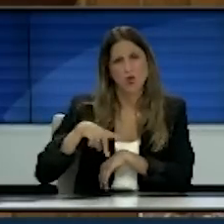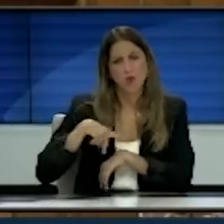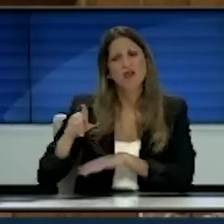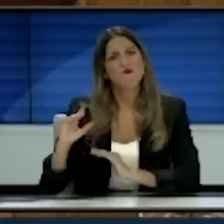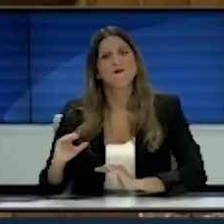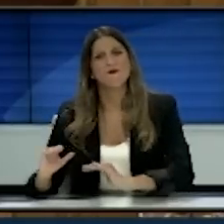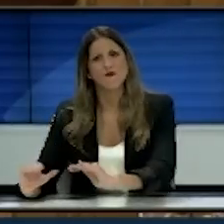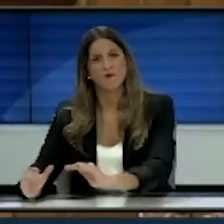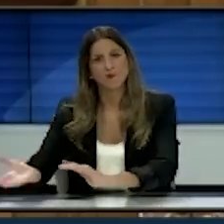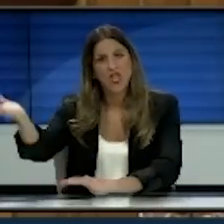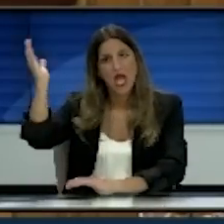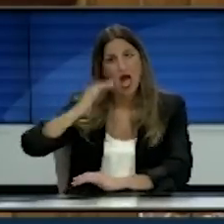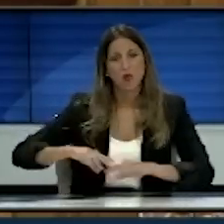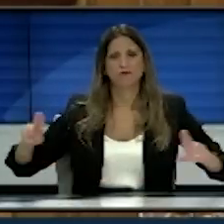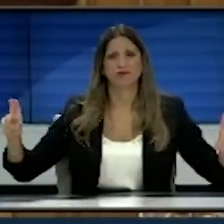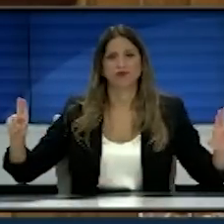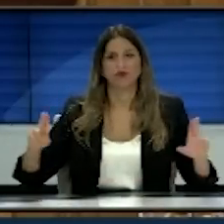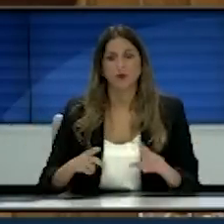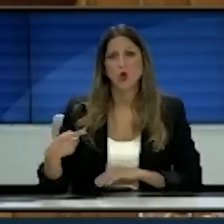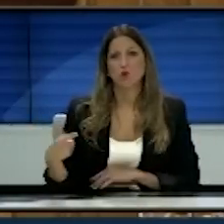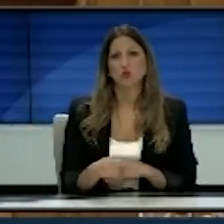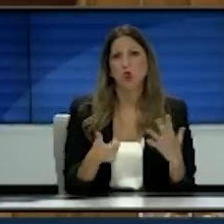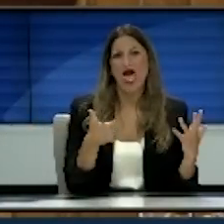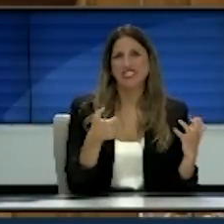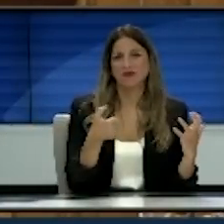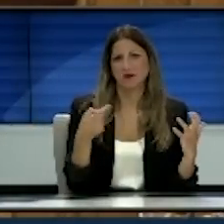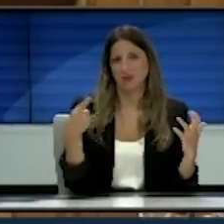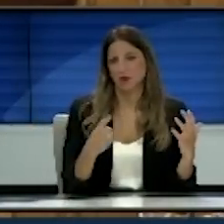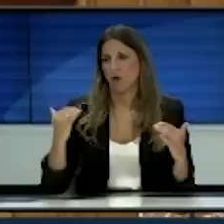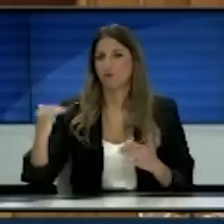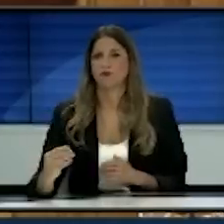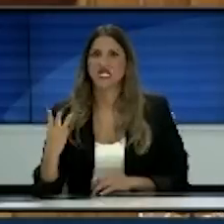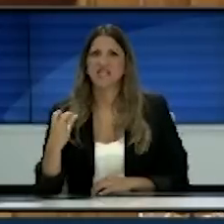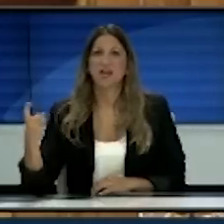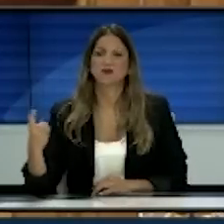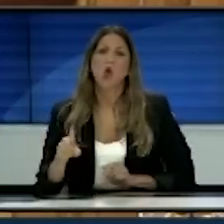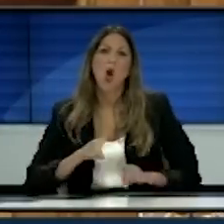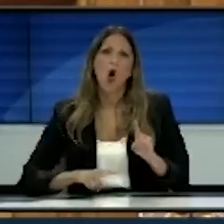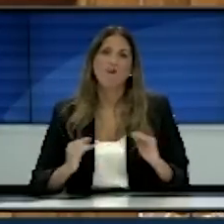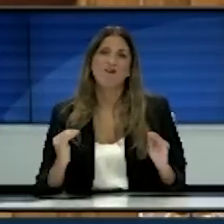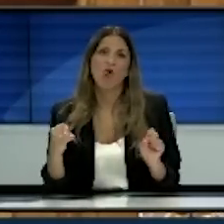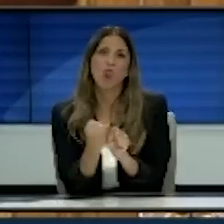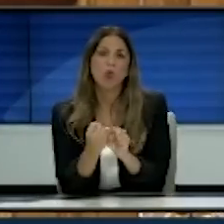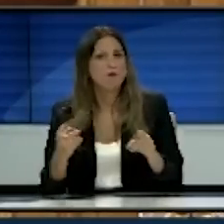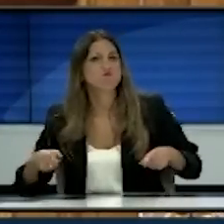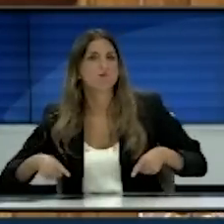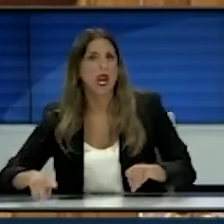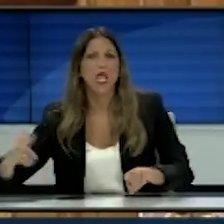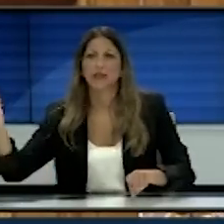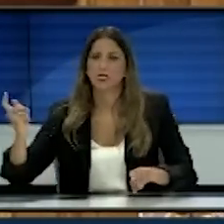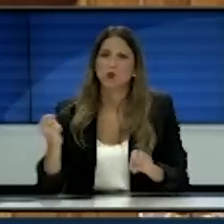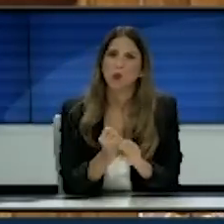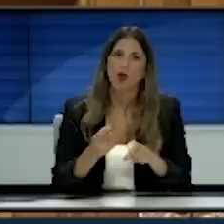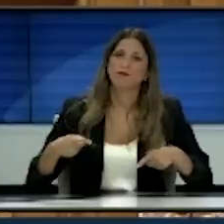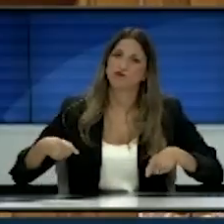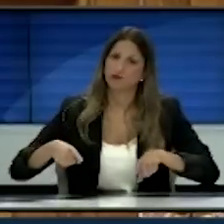λέτε, από 60% στο 30% στις συντάξεις όσων συνεχίζουν να εργάζονται, μόνο που αυτό